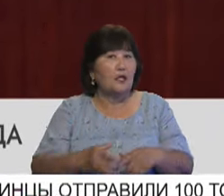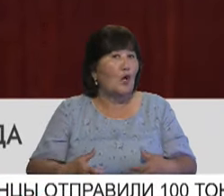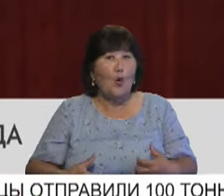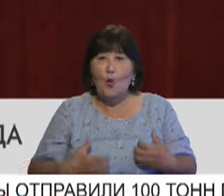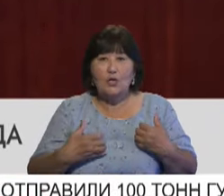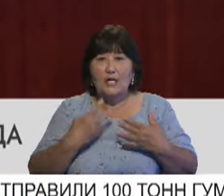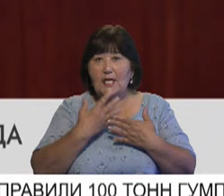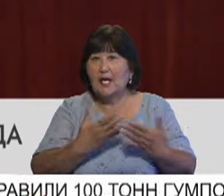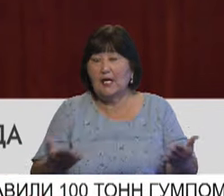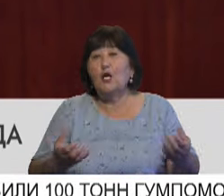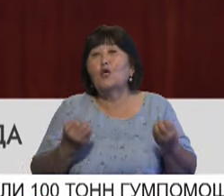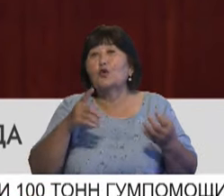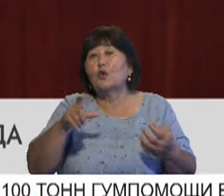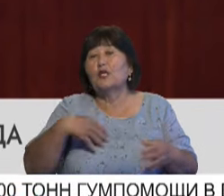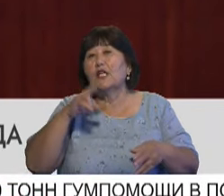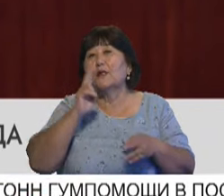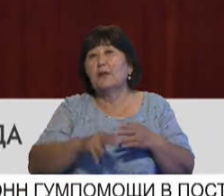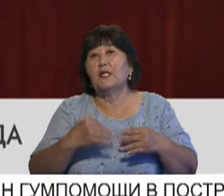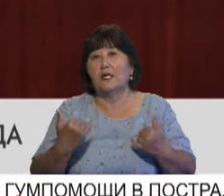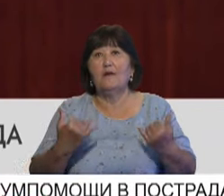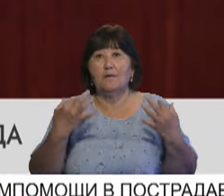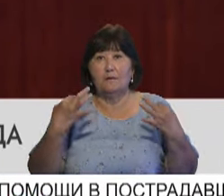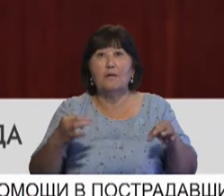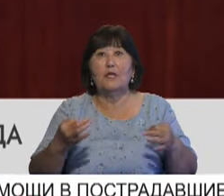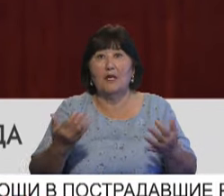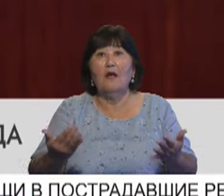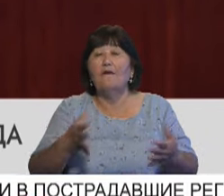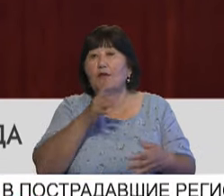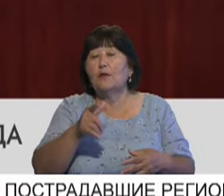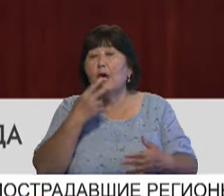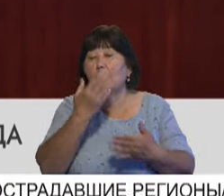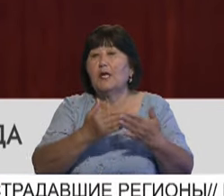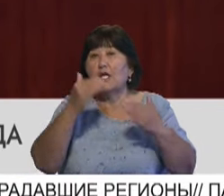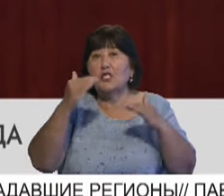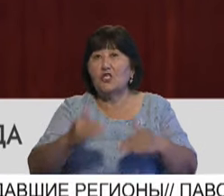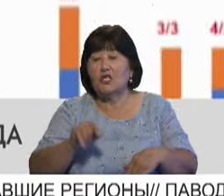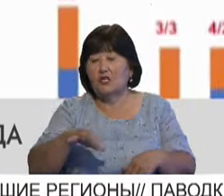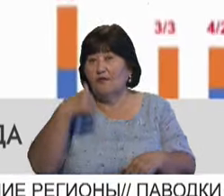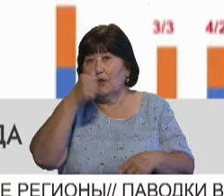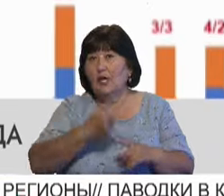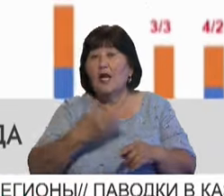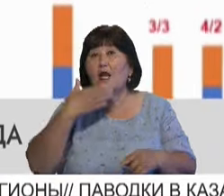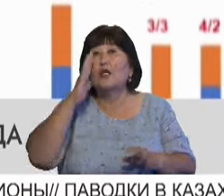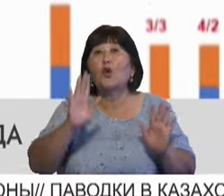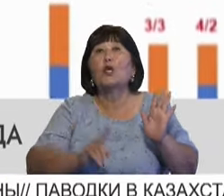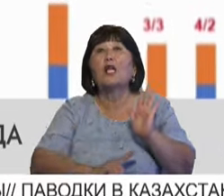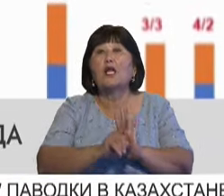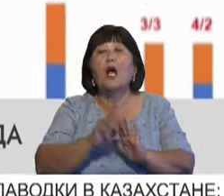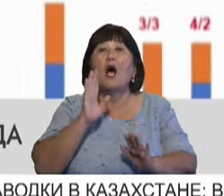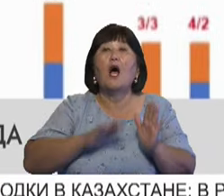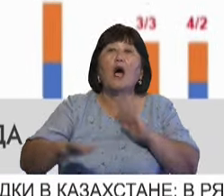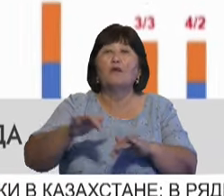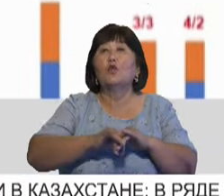Ужасная картина сколько людей мы теряем в Мирное время к сожалению показатель не снижается и в этом году лето только началось на